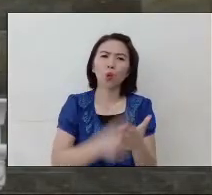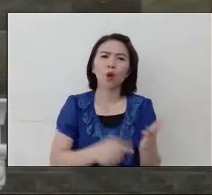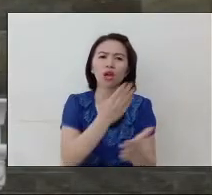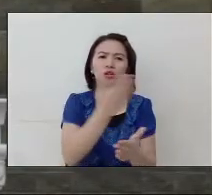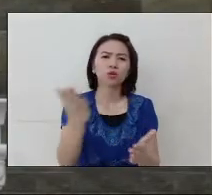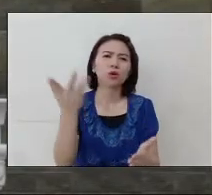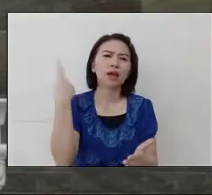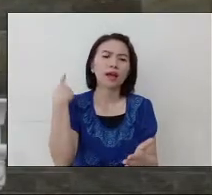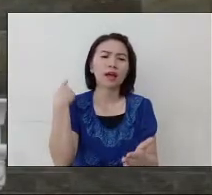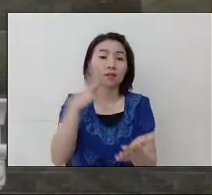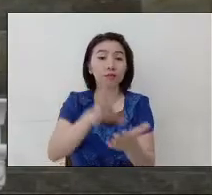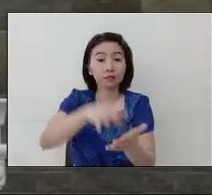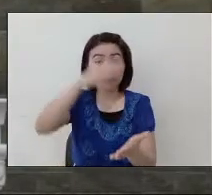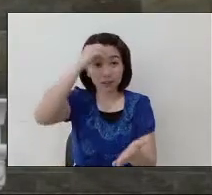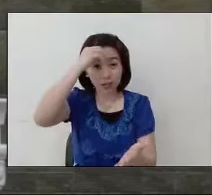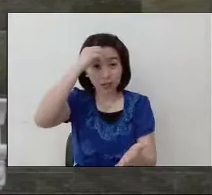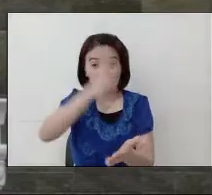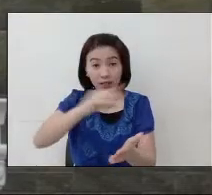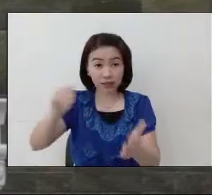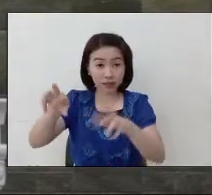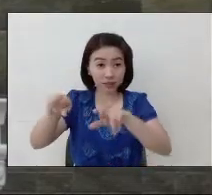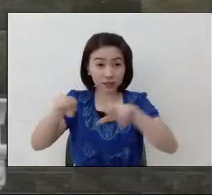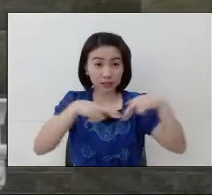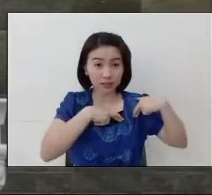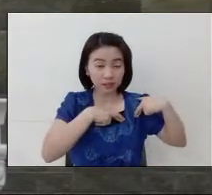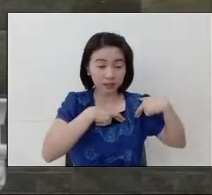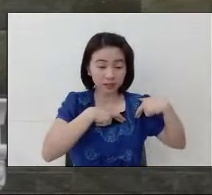received. See that?